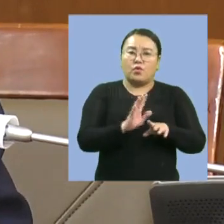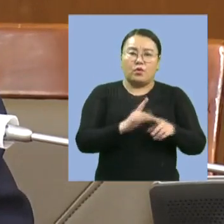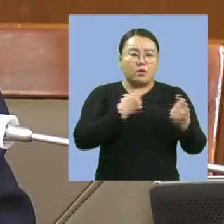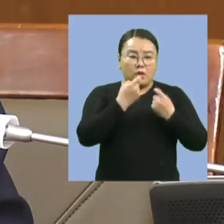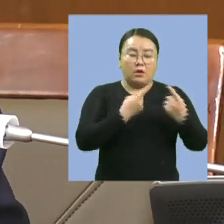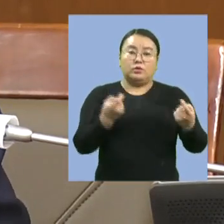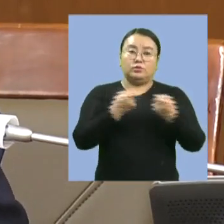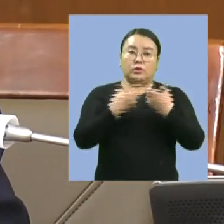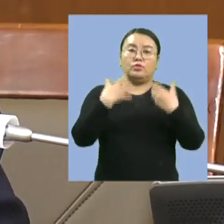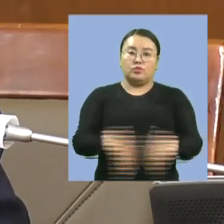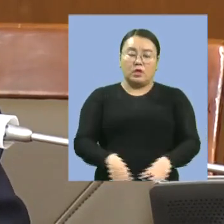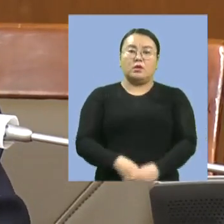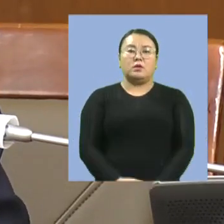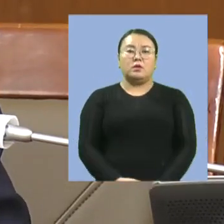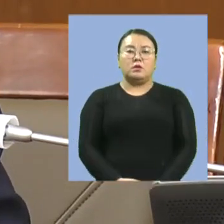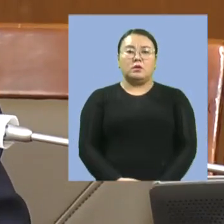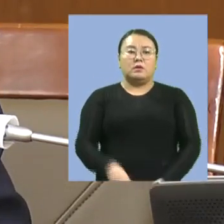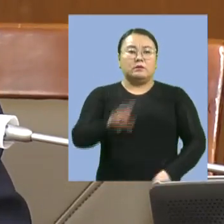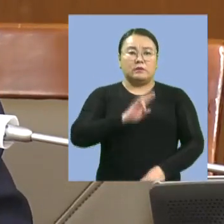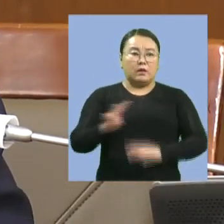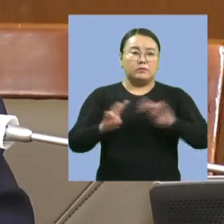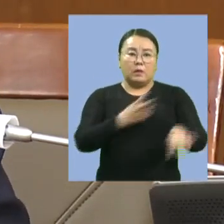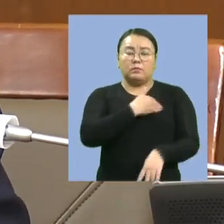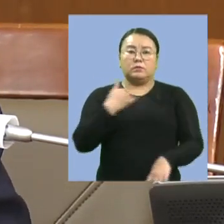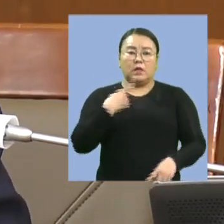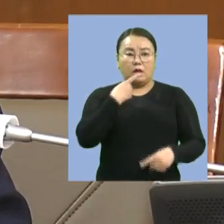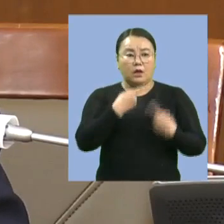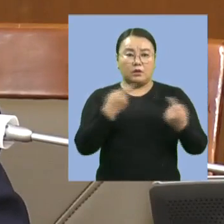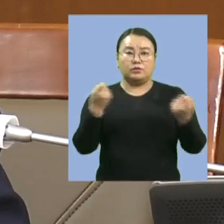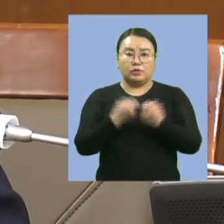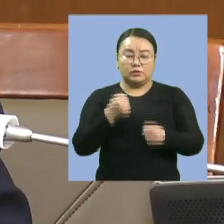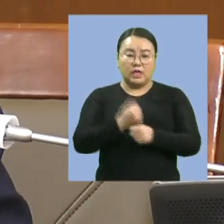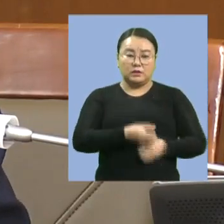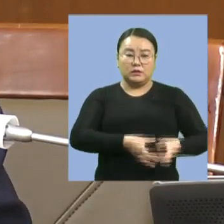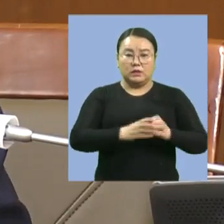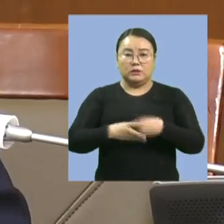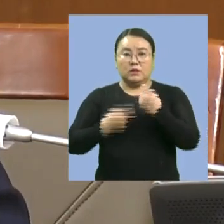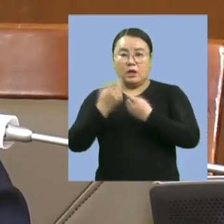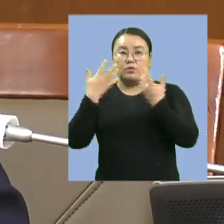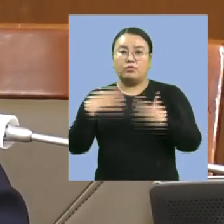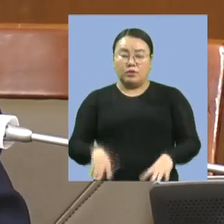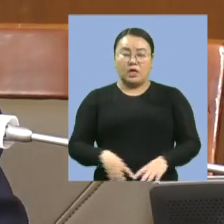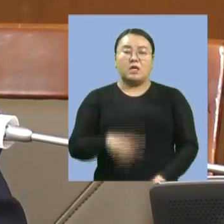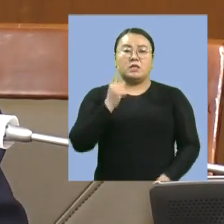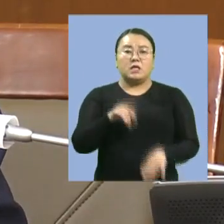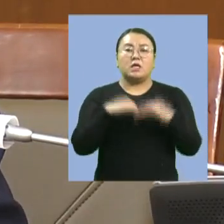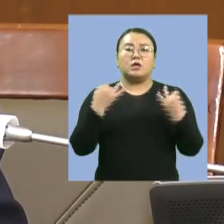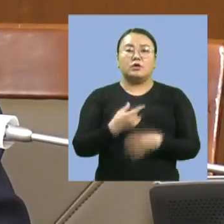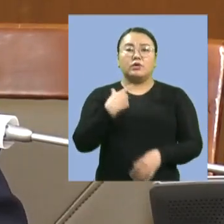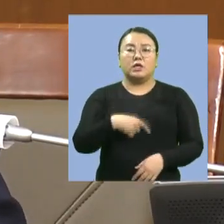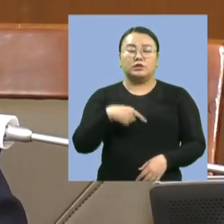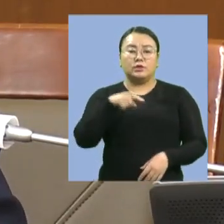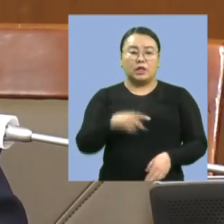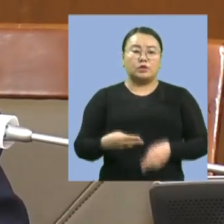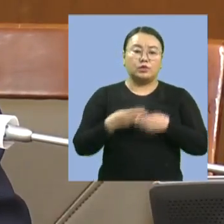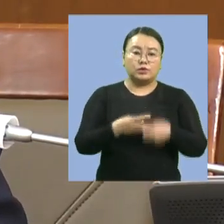дээр бид нар тохирсон шүү. Улс төрийн намуудын дарга хувьд бол тохирсон, ажлын хэсэгтэр бас ингээд ярилцсан. А тэгээ нэг их хурлын